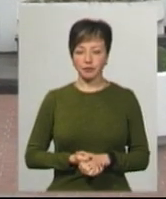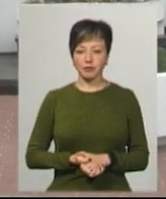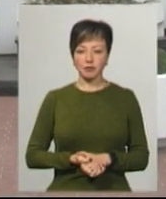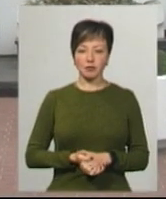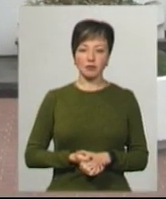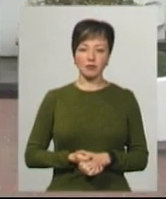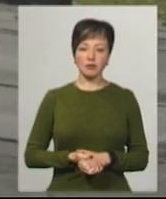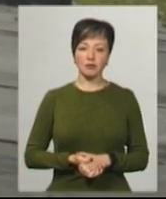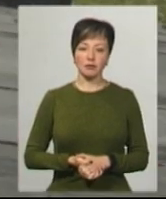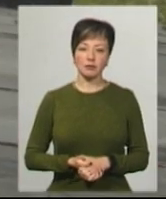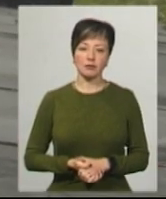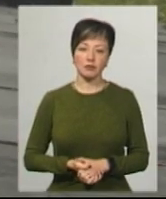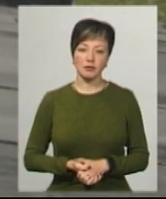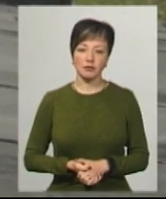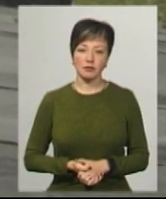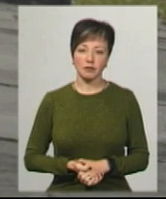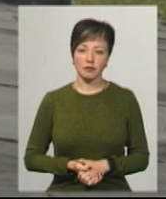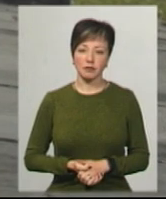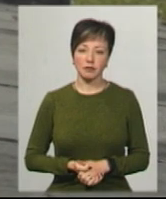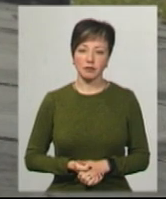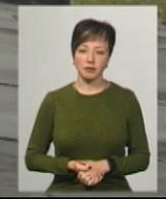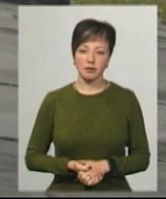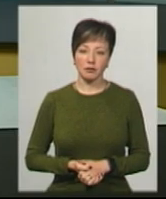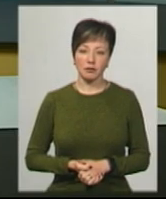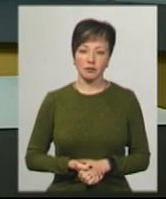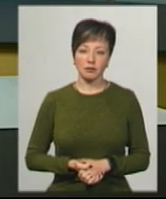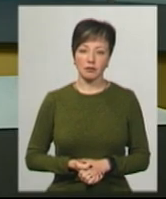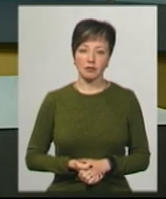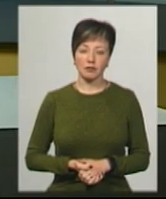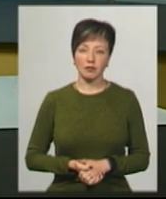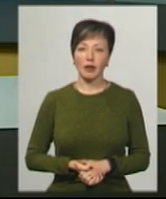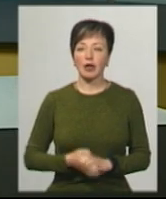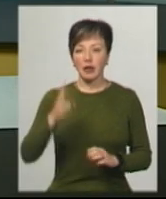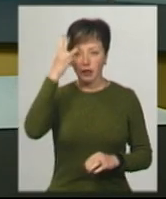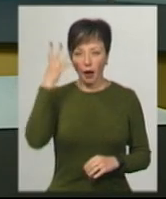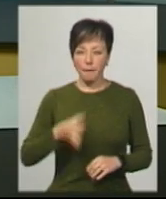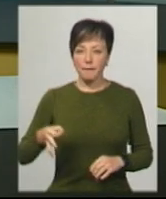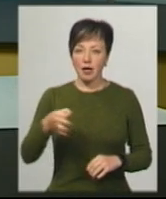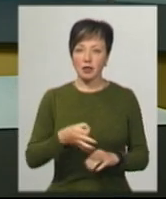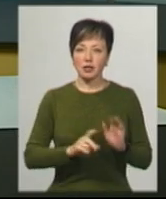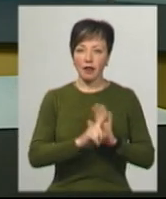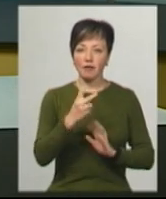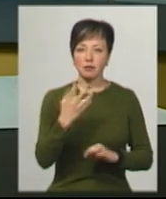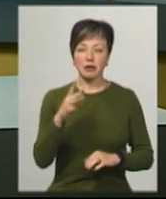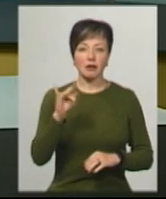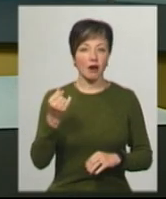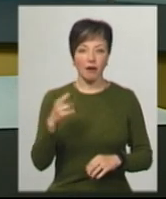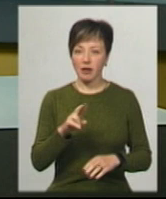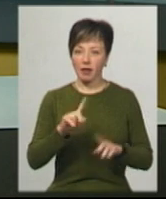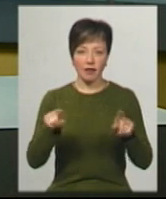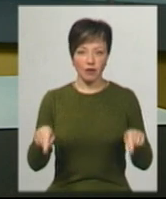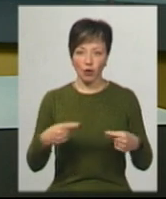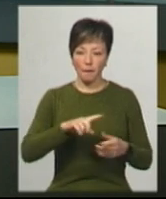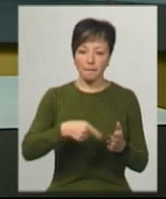Анастасія Збродова, Іван Мовчан. Новини на Суспільному. Хмельницький. На Хмельниччині з 25 травня не відновлять міжміські